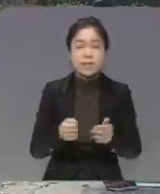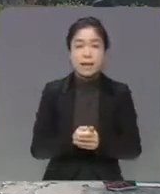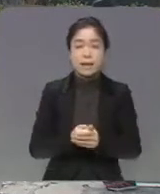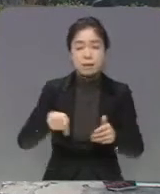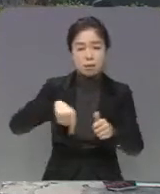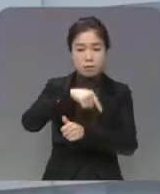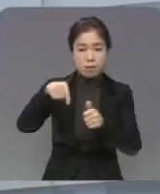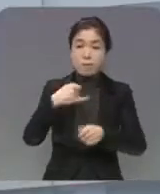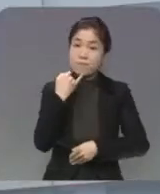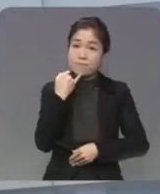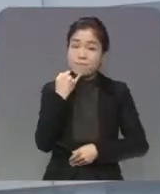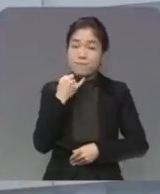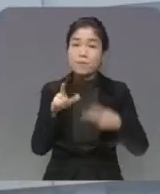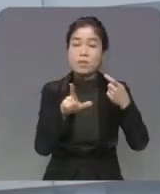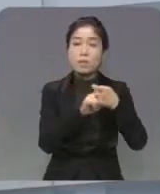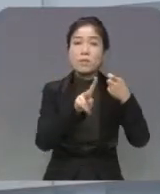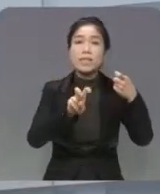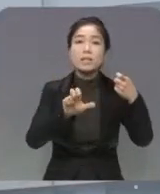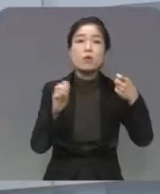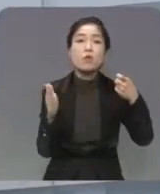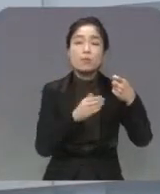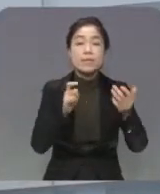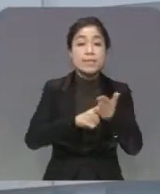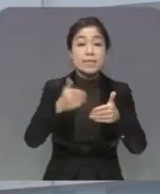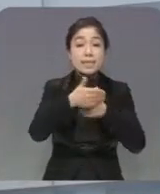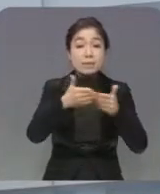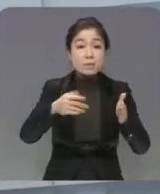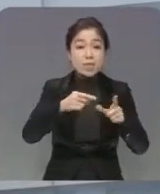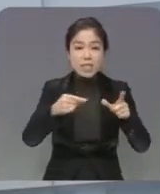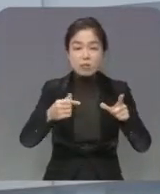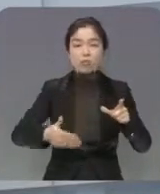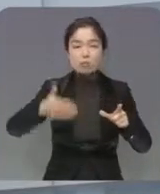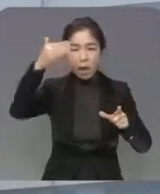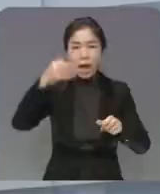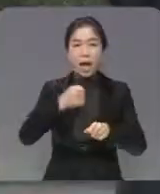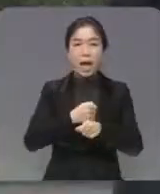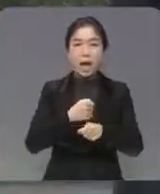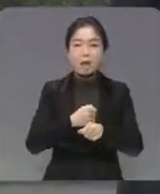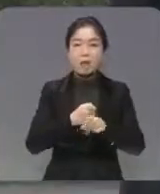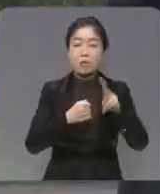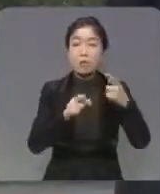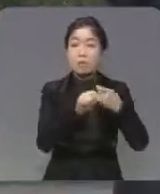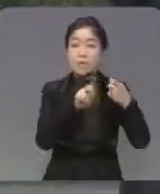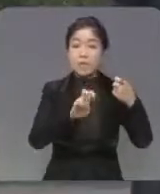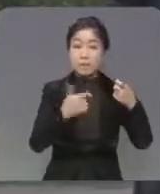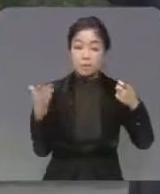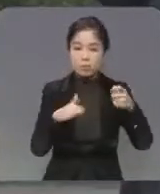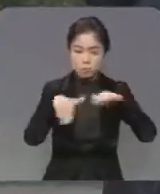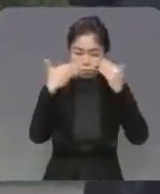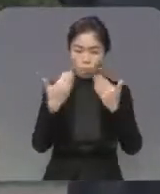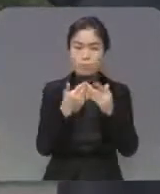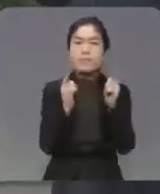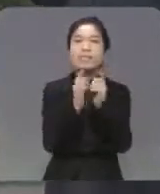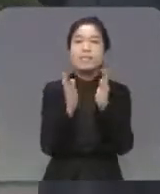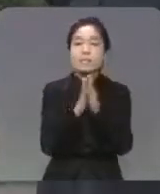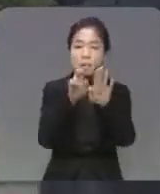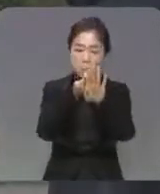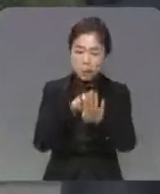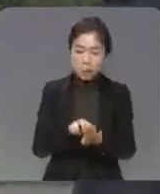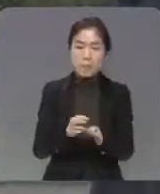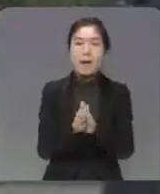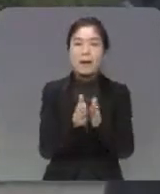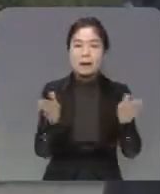또 상황이 악화되지 않는다면 언어는 25일부터는 응급실 운영 을 일부 재개하고 26일부터 전면 대면 진로로 전원 하기로